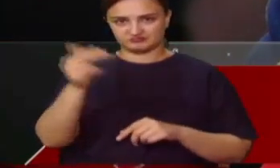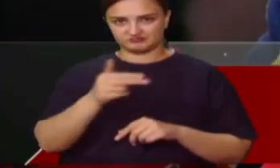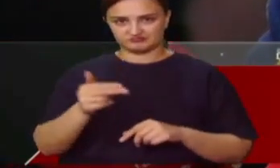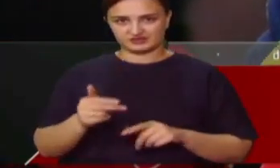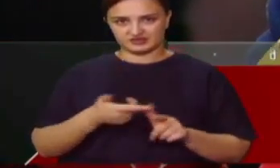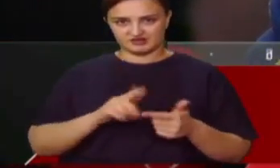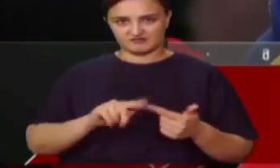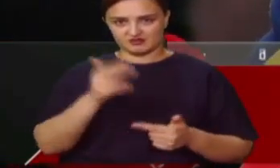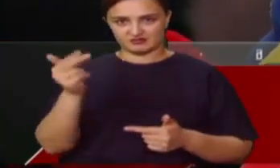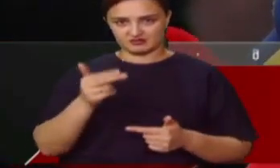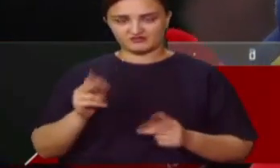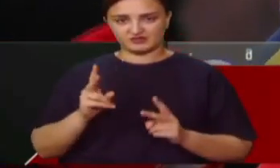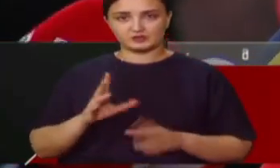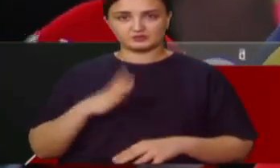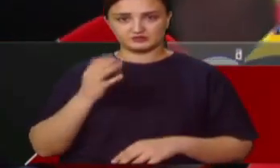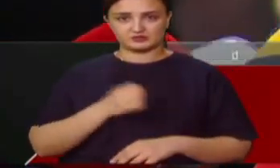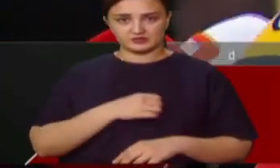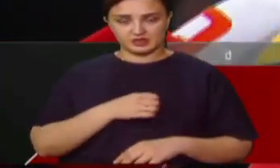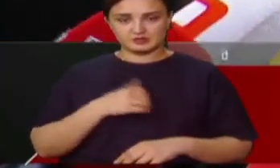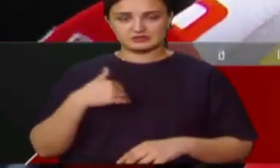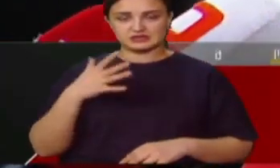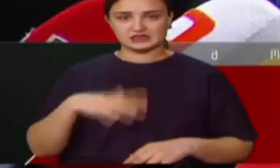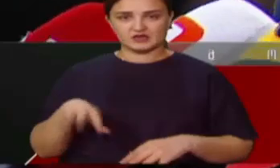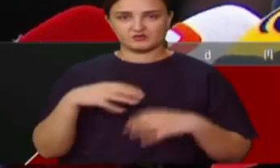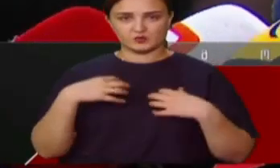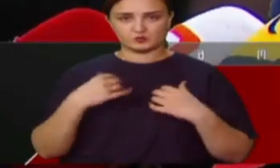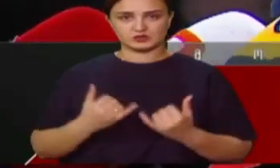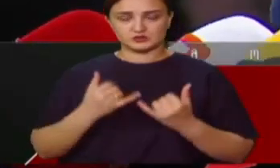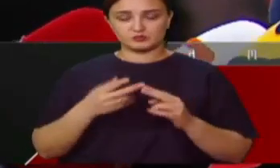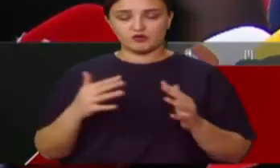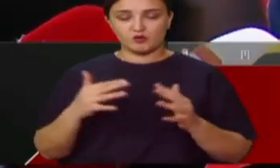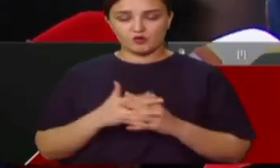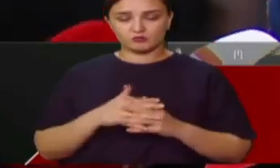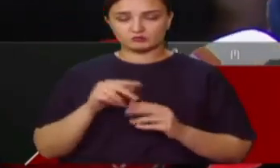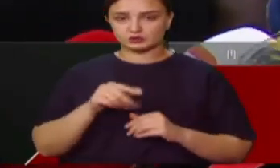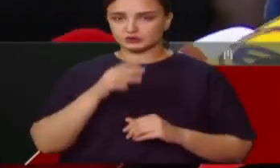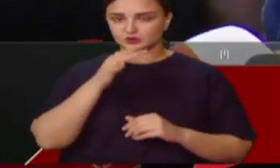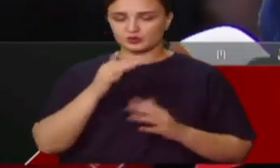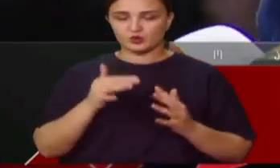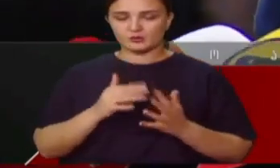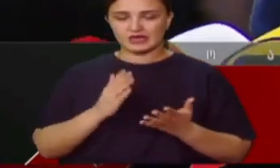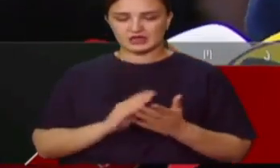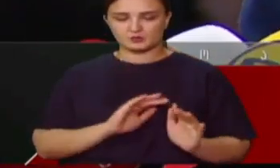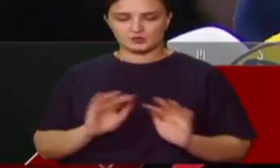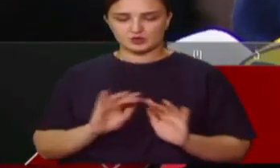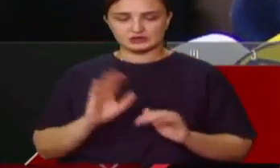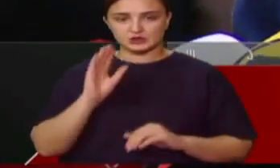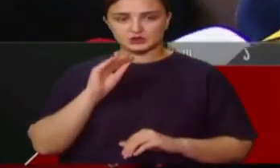მიუსამძიმრო მთლიანად ჩვენ საქართველოს. რამე თუ ომის დროს, ომი არის პროცესი,